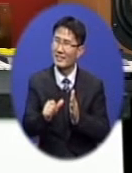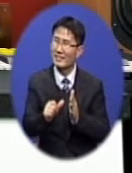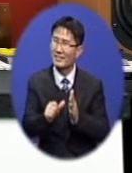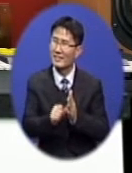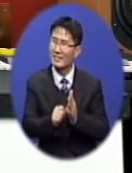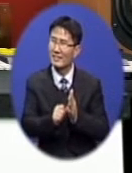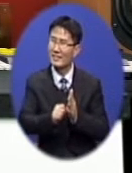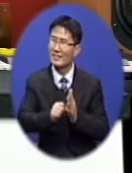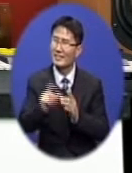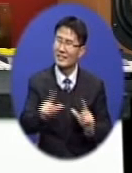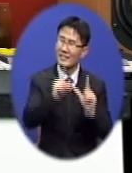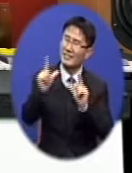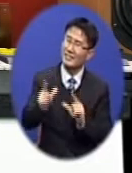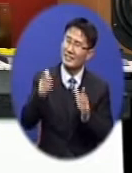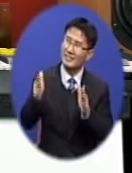허덕이면서.